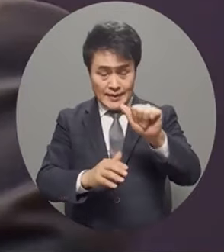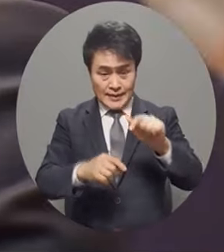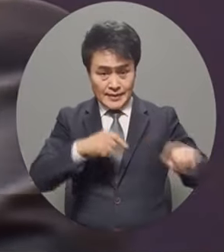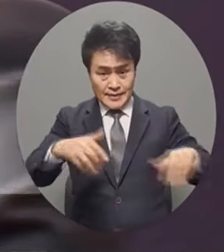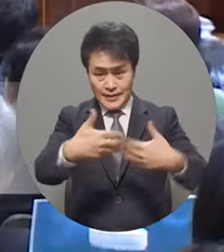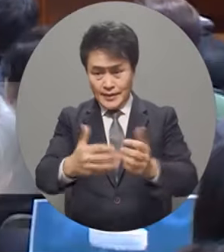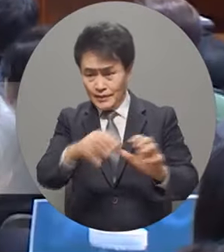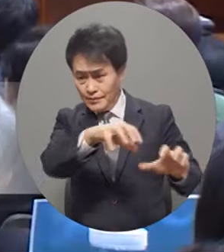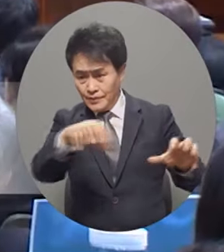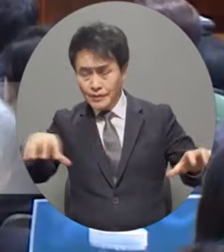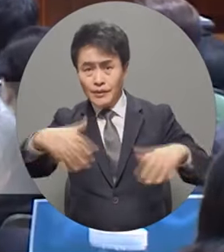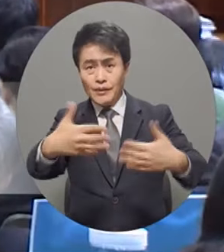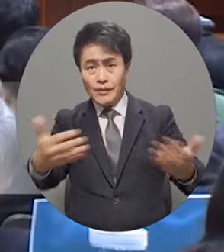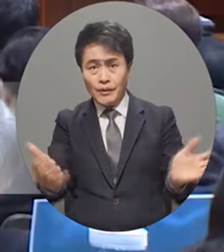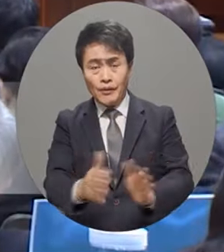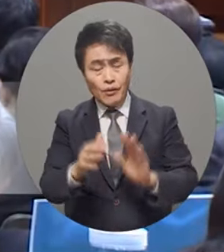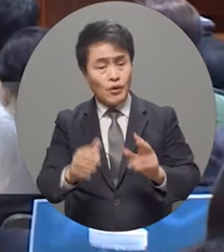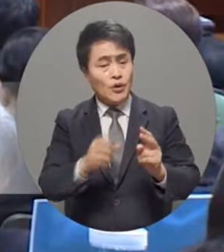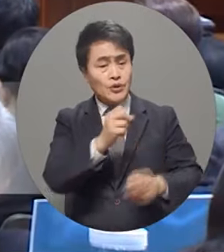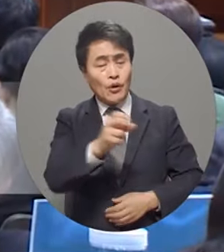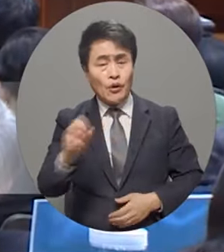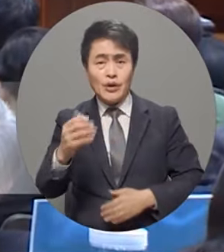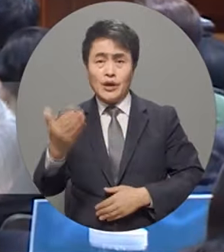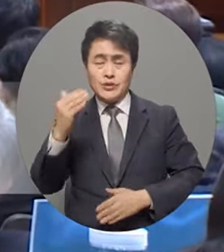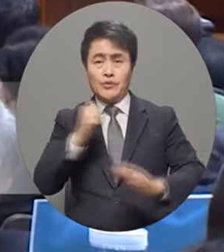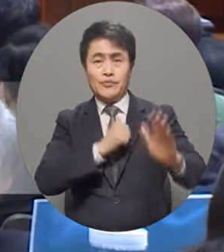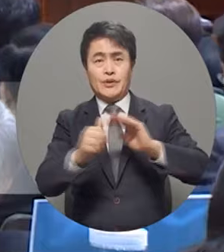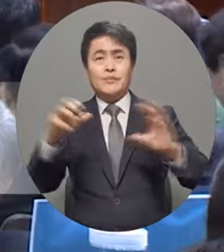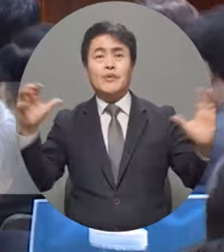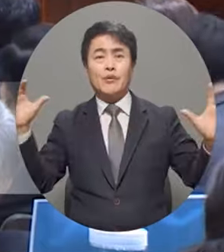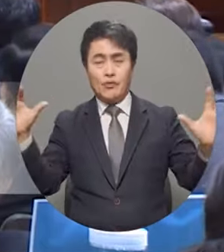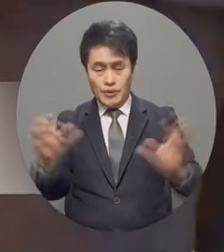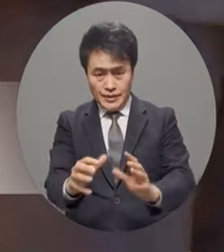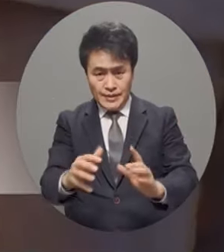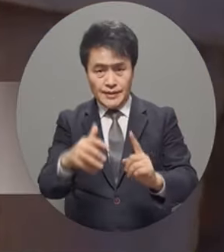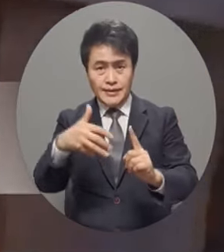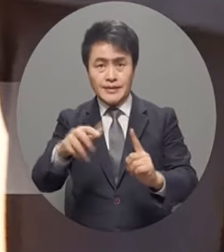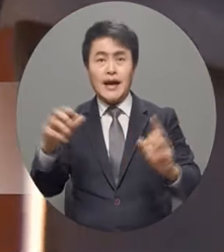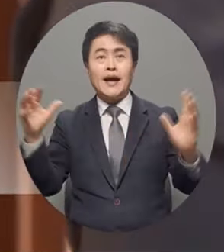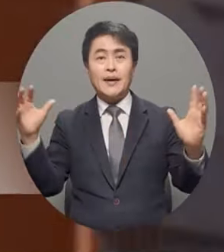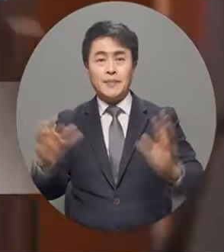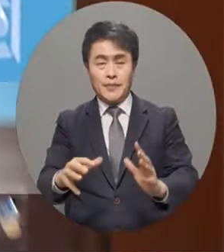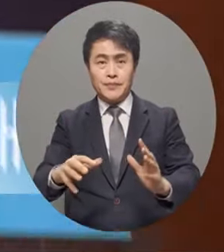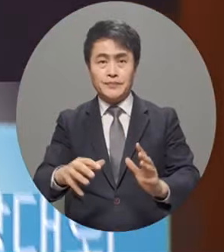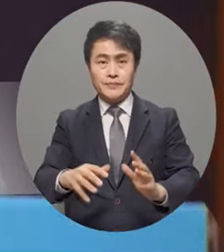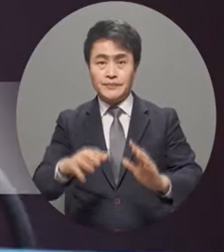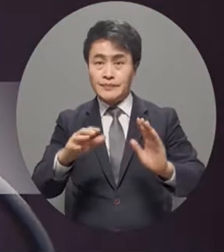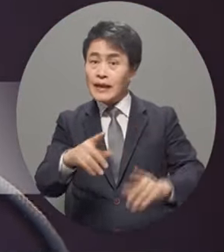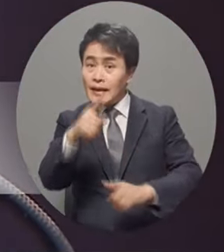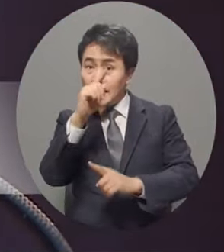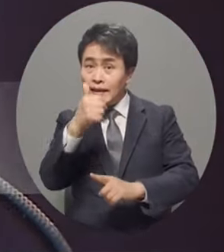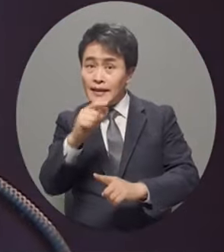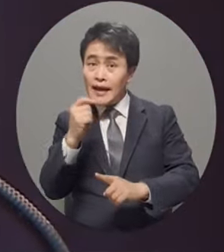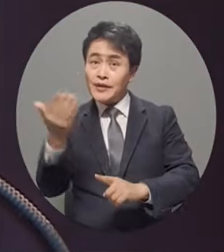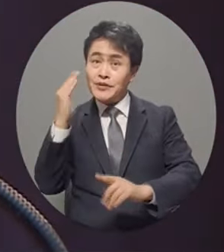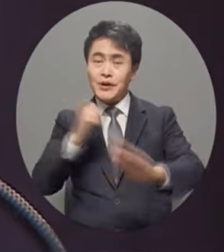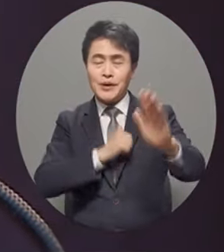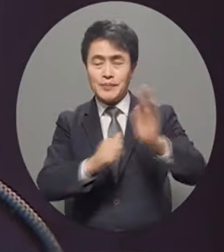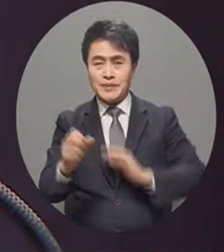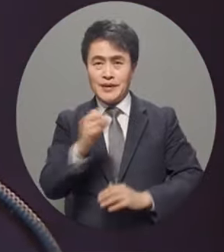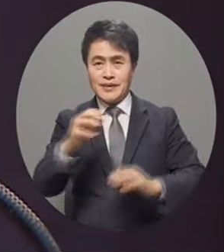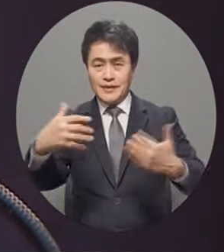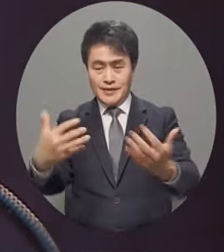난립했던 제3지대가 일단 여야 전직 대표를 중심으로 1차 합당에 나선 것으로 이낙연 전 대표는 야권